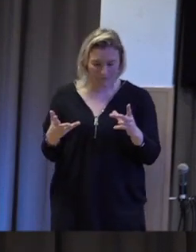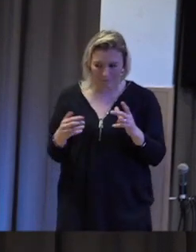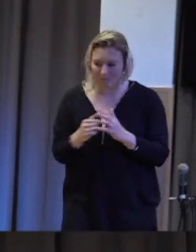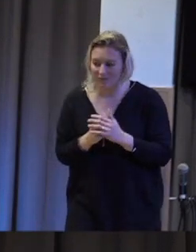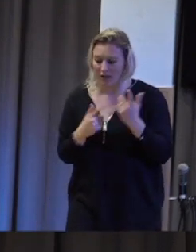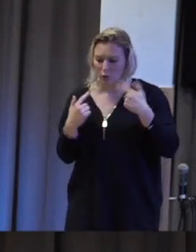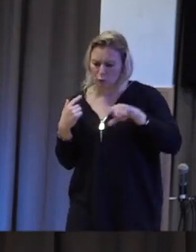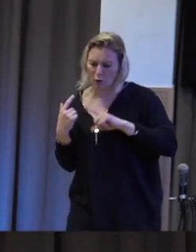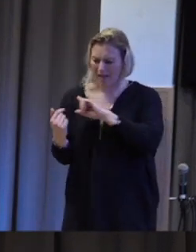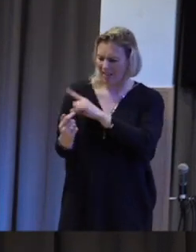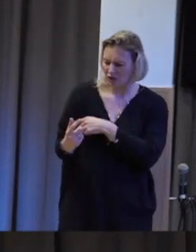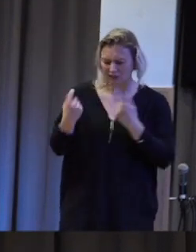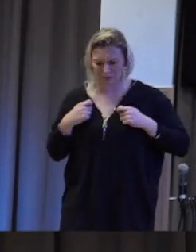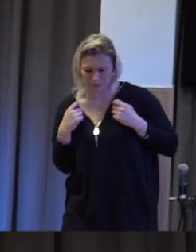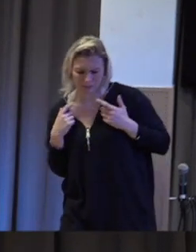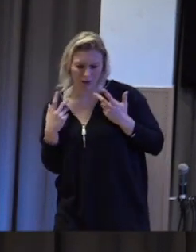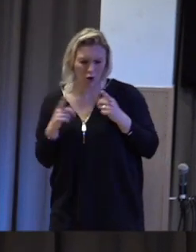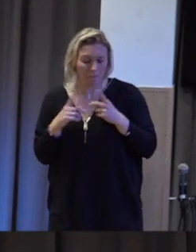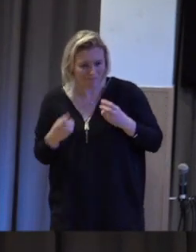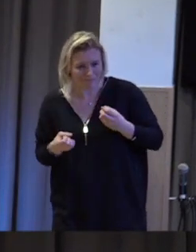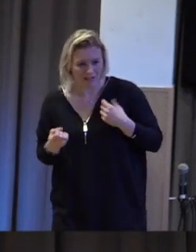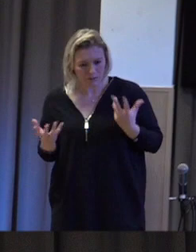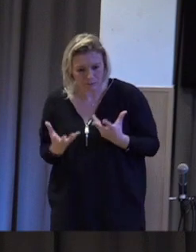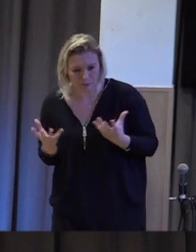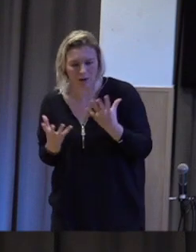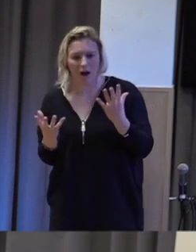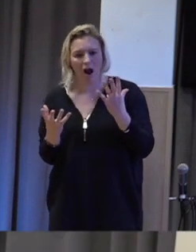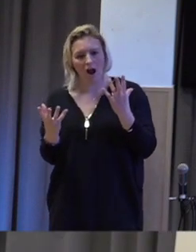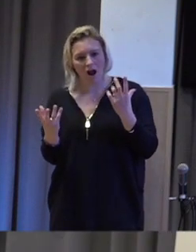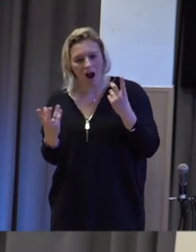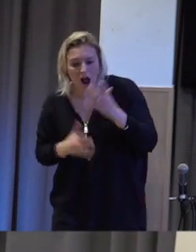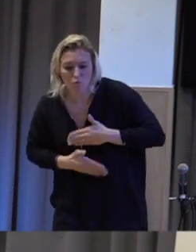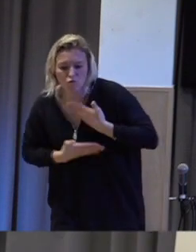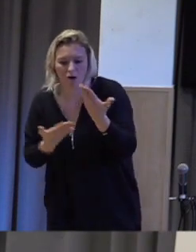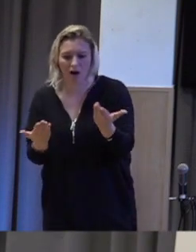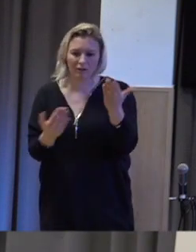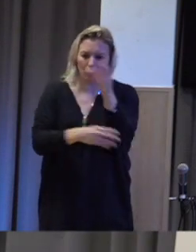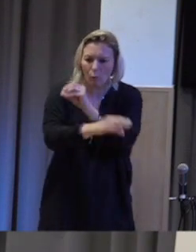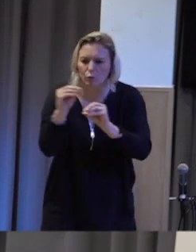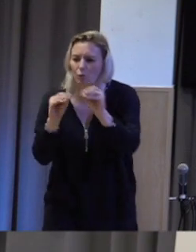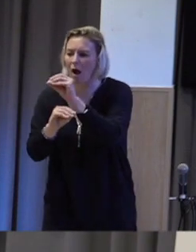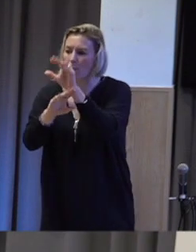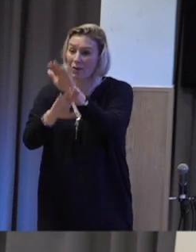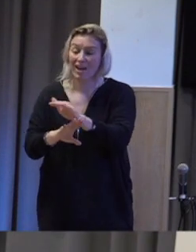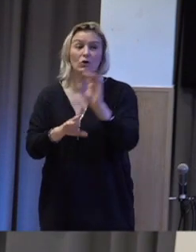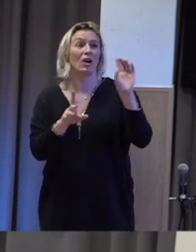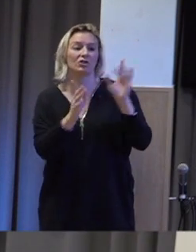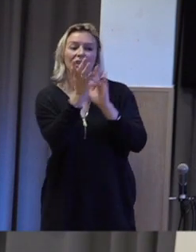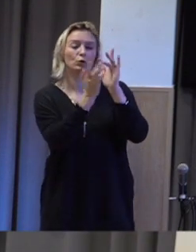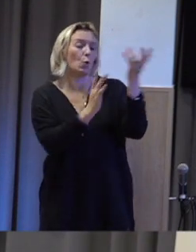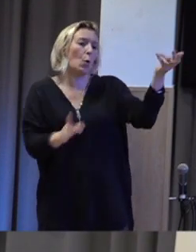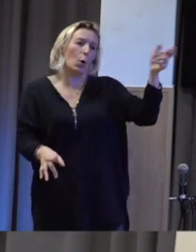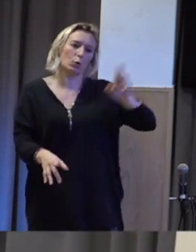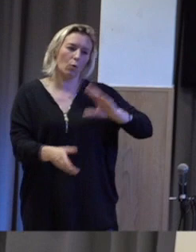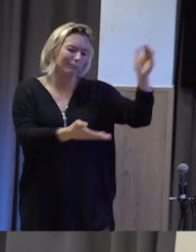notre énergie, notre dévouement pour les âmes et notre amour, il ne nous le rendra. Et je voulais qu'on